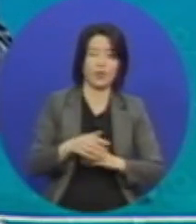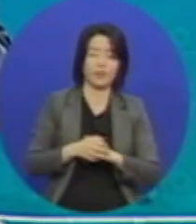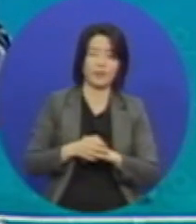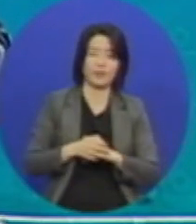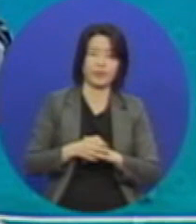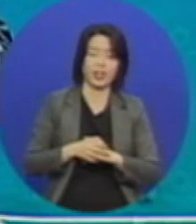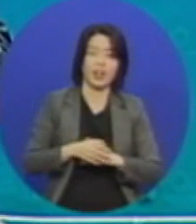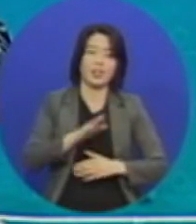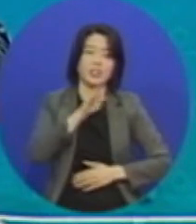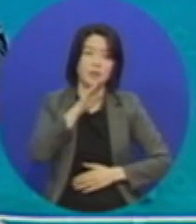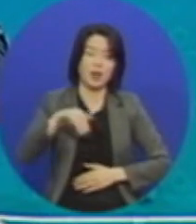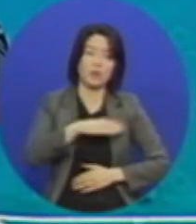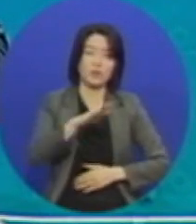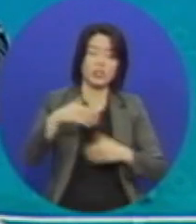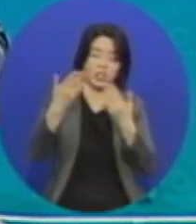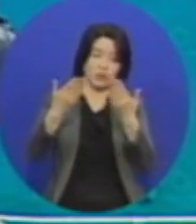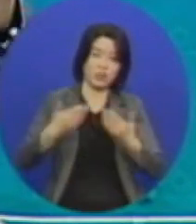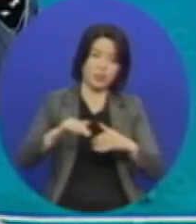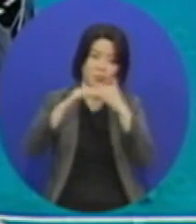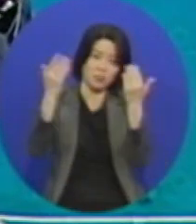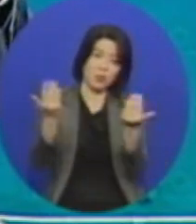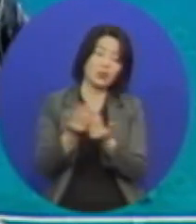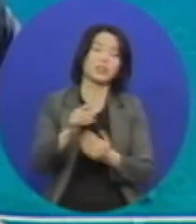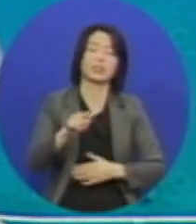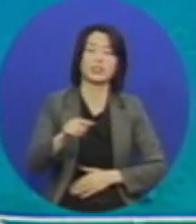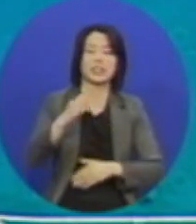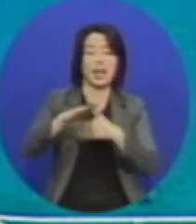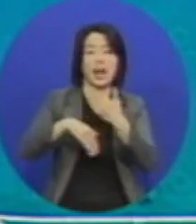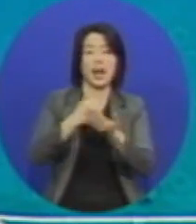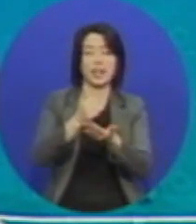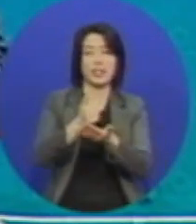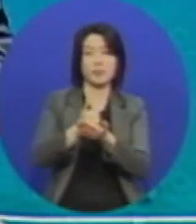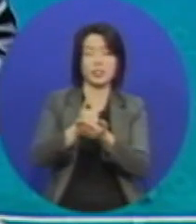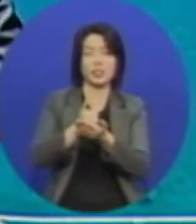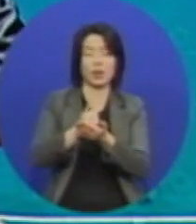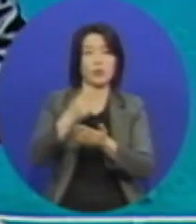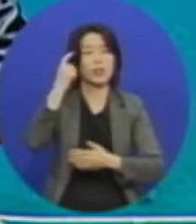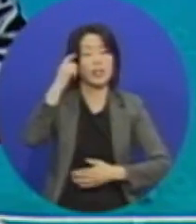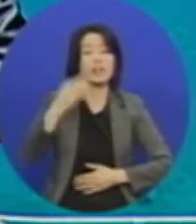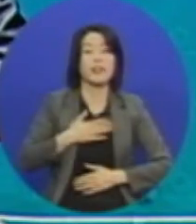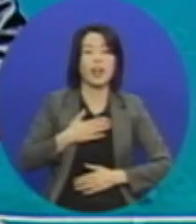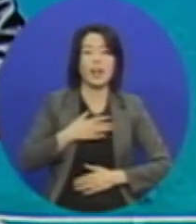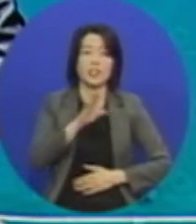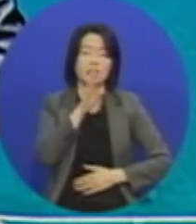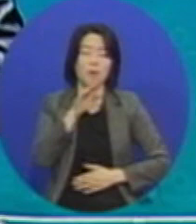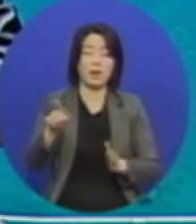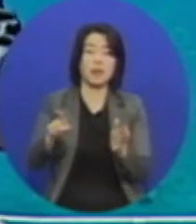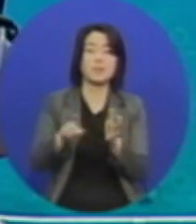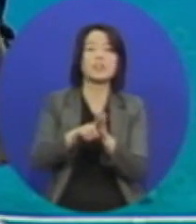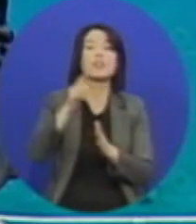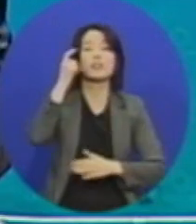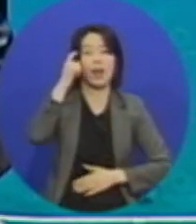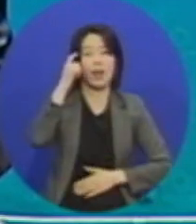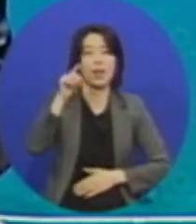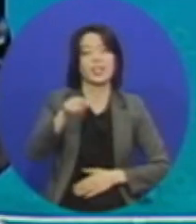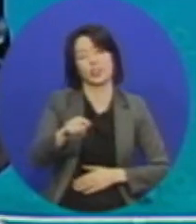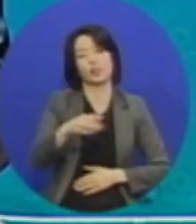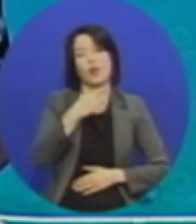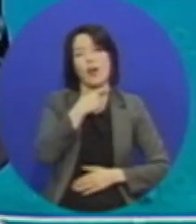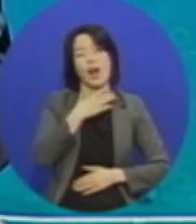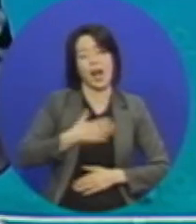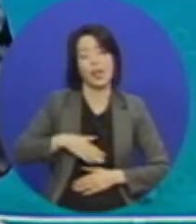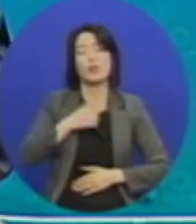정말 우리에게 주어진 모든 것은 하나님께서 주시는 것이라고 내가 진짜 믿는가 그것을 알고 싶으신